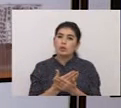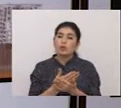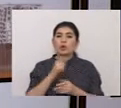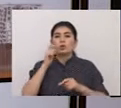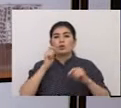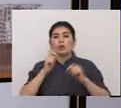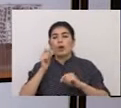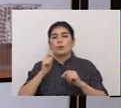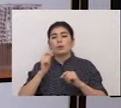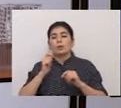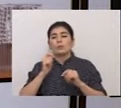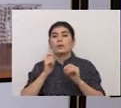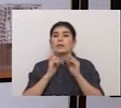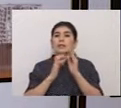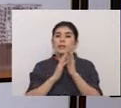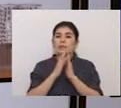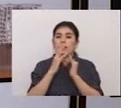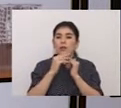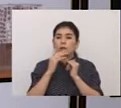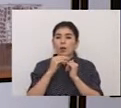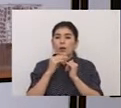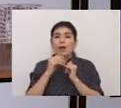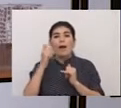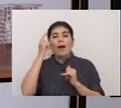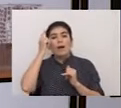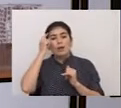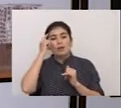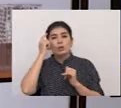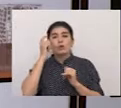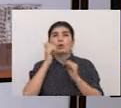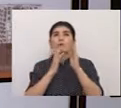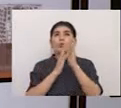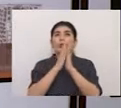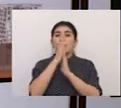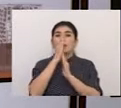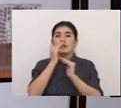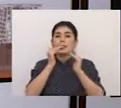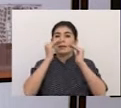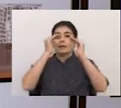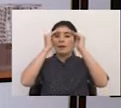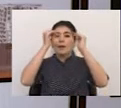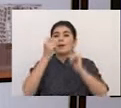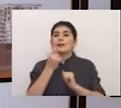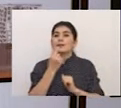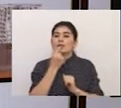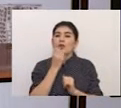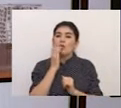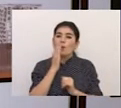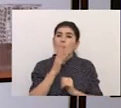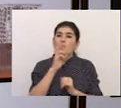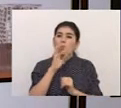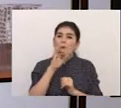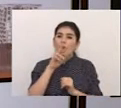yomg'ir bilan yer ko'karar, aql ko'pga yetkazar. Tilingda bo'lsa